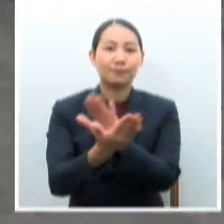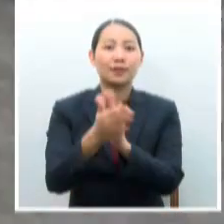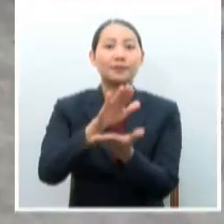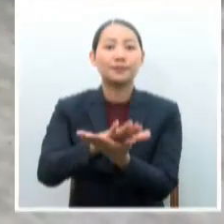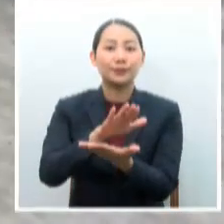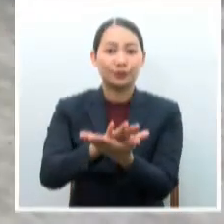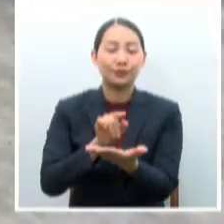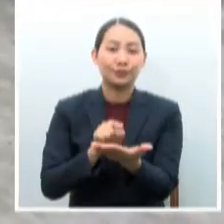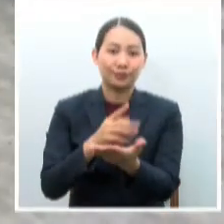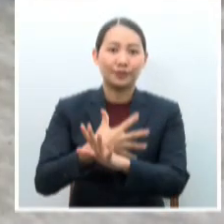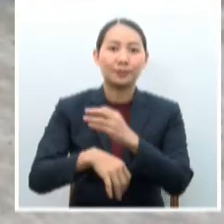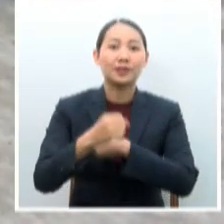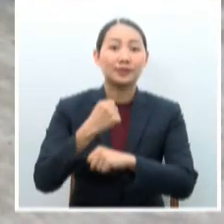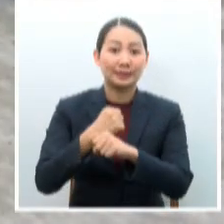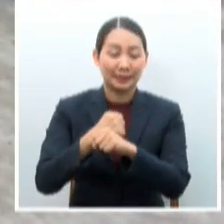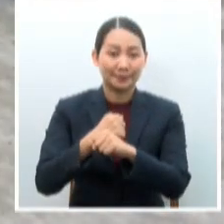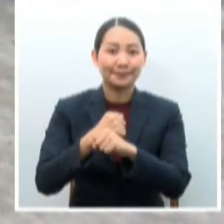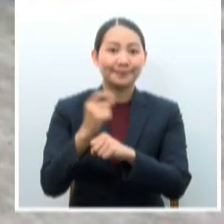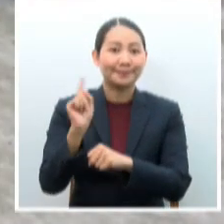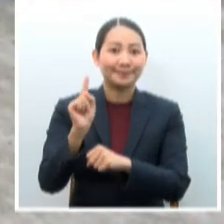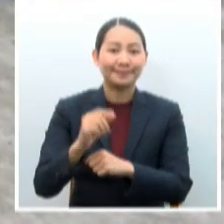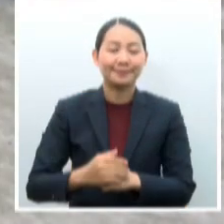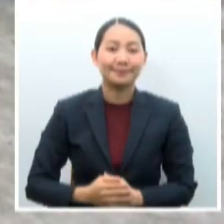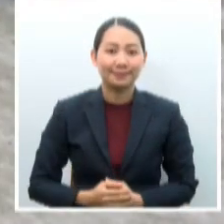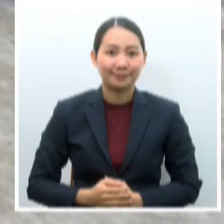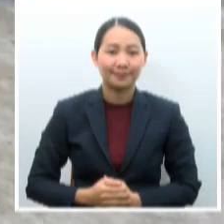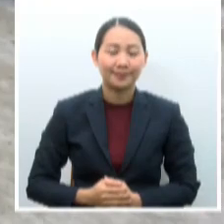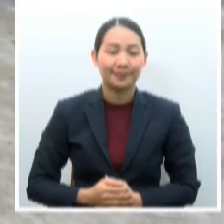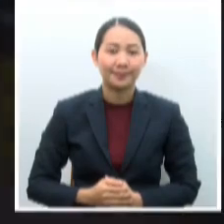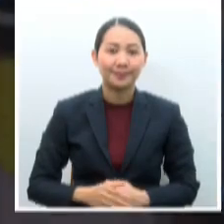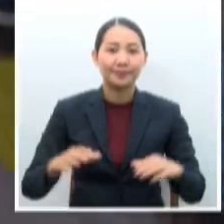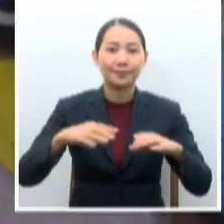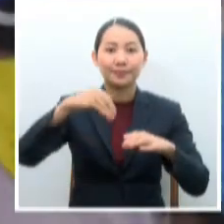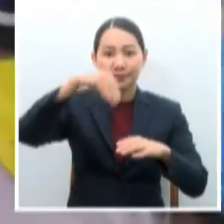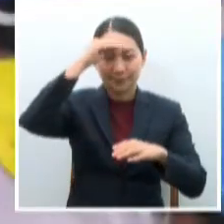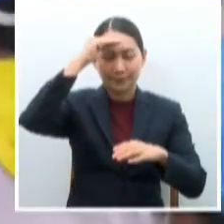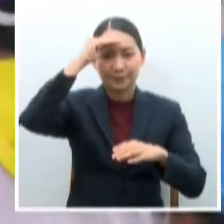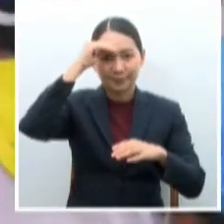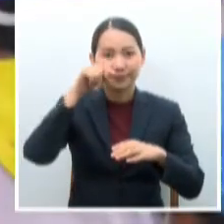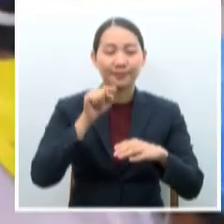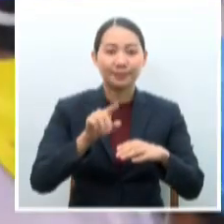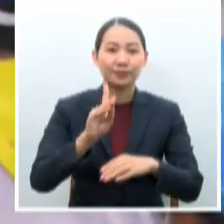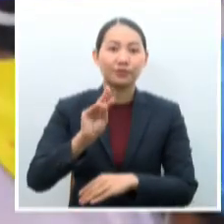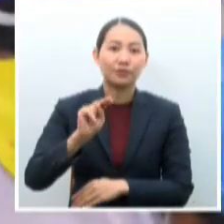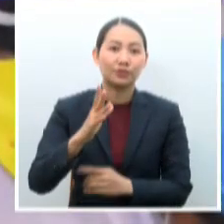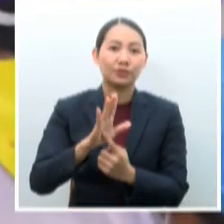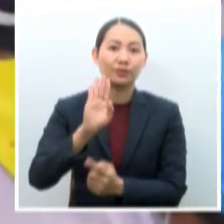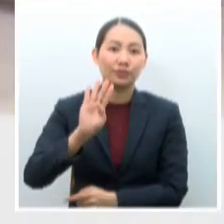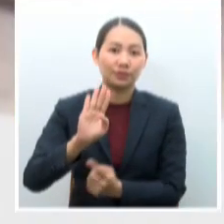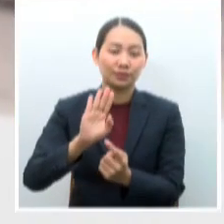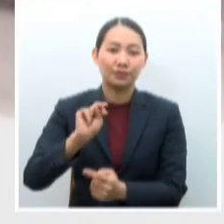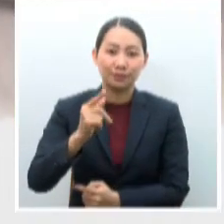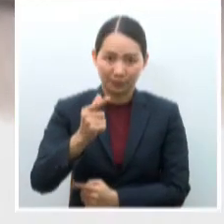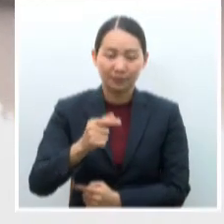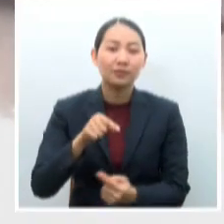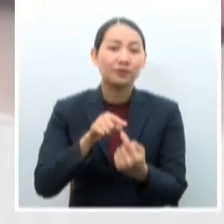นินงานดังนี้นักเรียนโรงเรียนดงบังพิสัยนวการนุสรณ์เป็นผู้มีคุณลักษณะอันพึงประสง